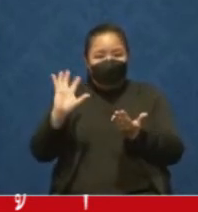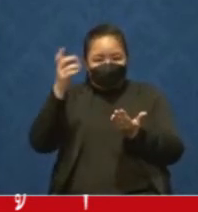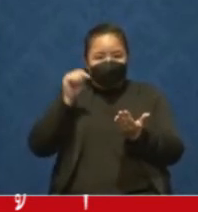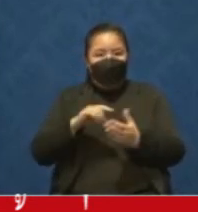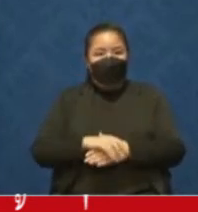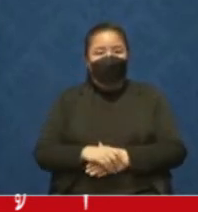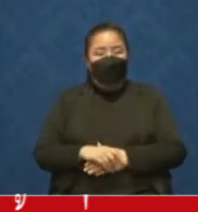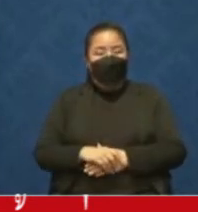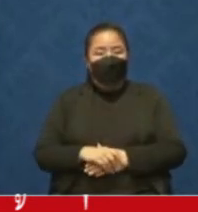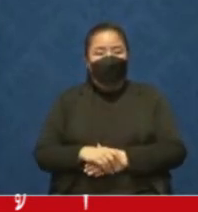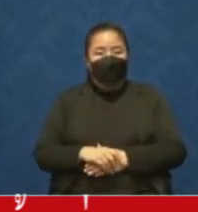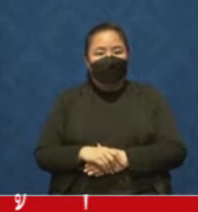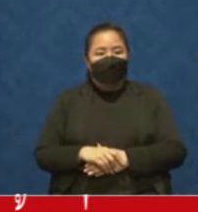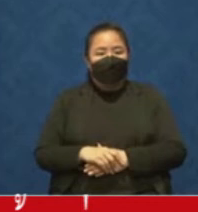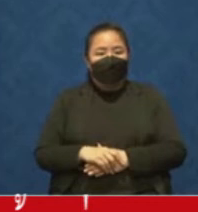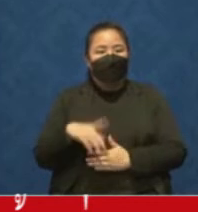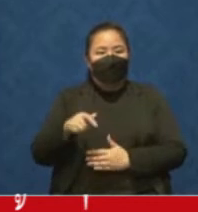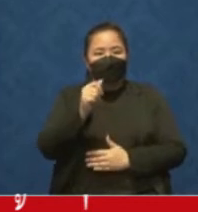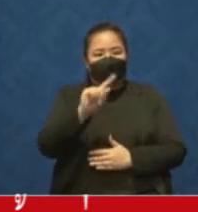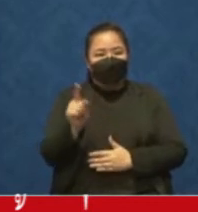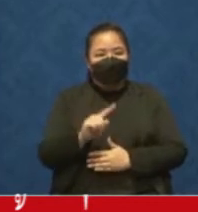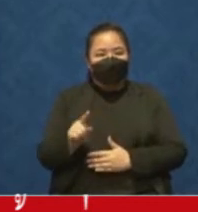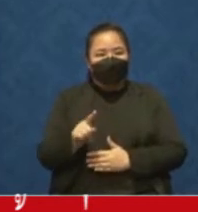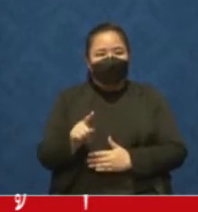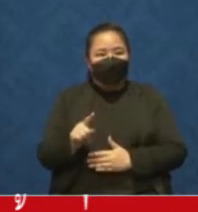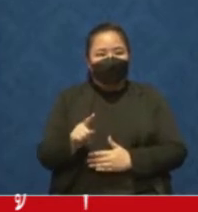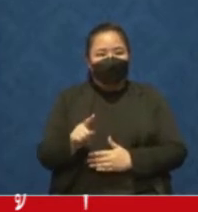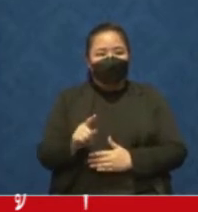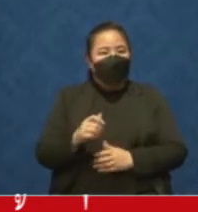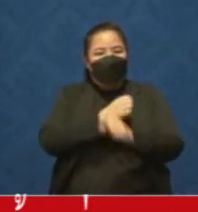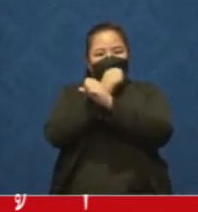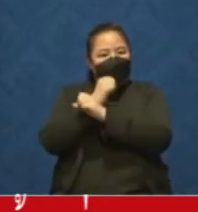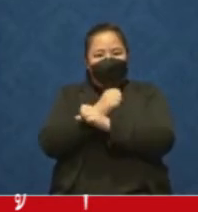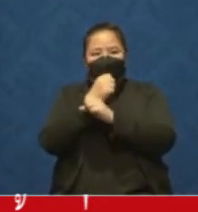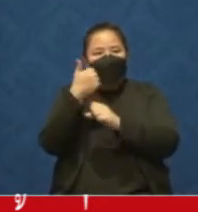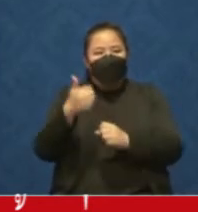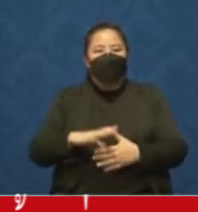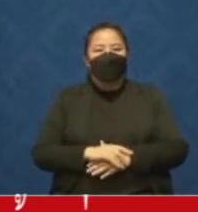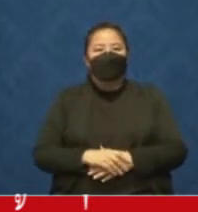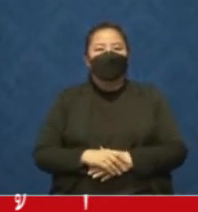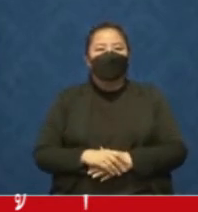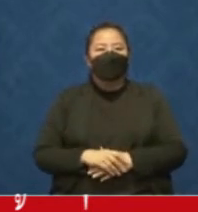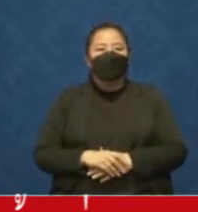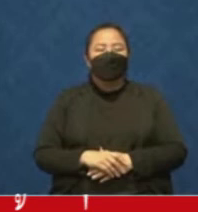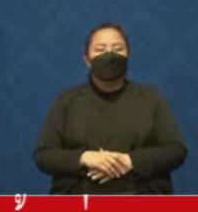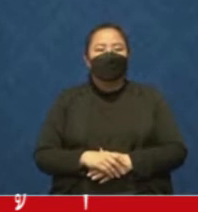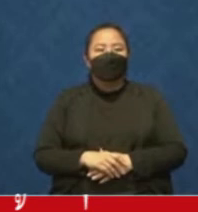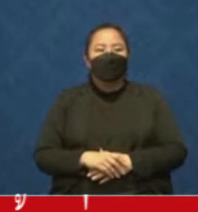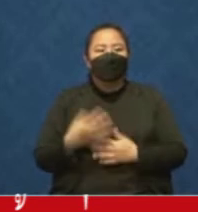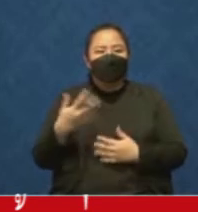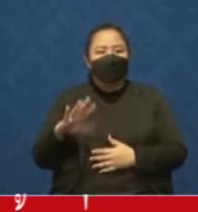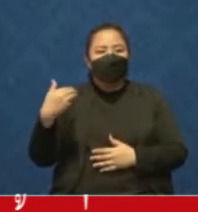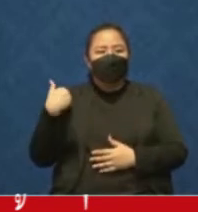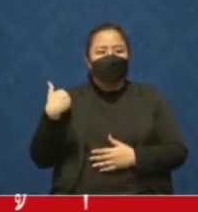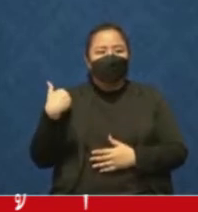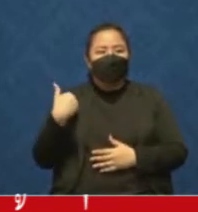ัออกมาบอกยืนยนว่า AstraZeneca ป้องกันโอมิคโนไม่ได้ ต่ไปครัในช่วงเวลาเดีย